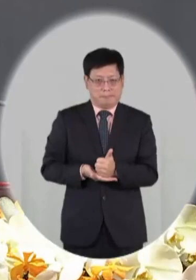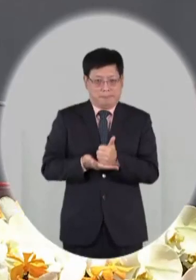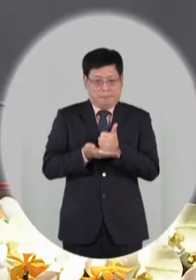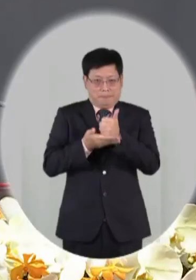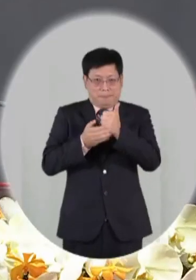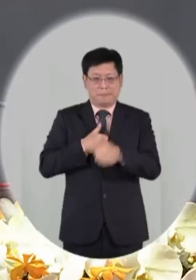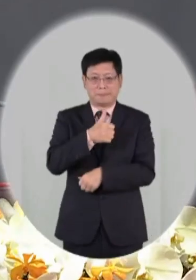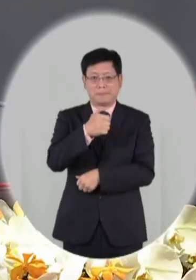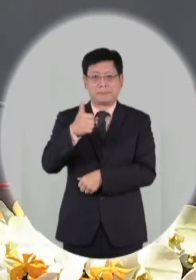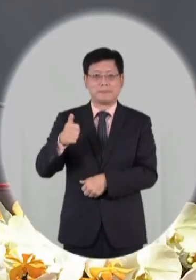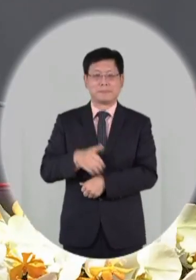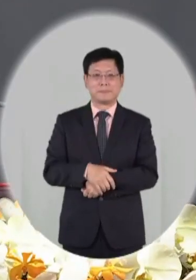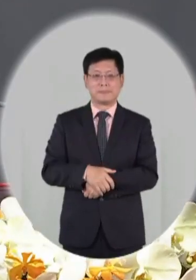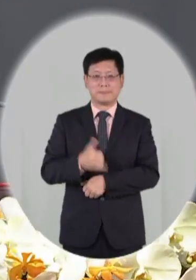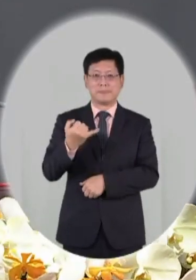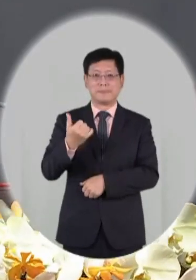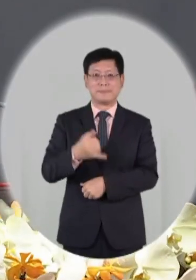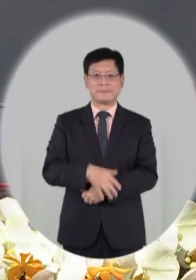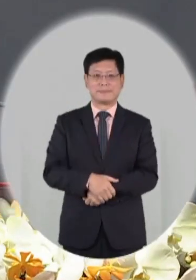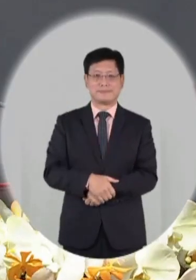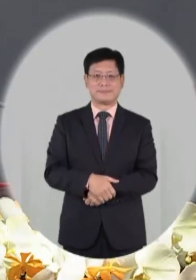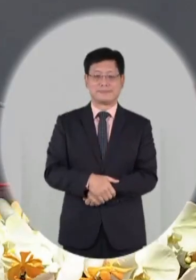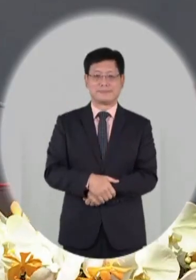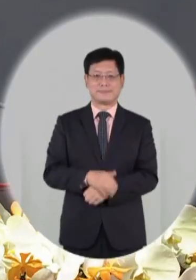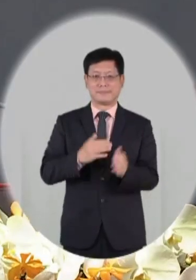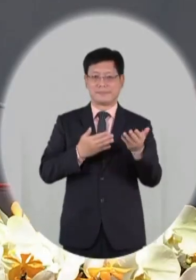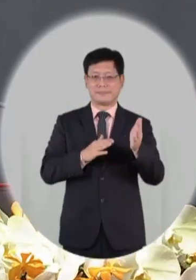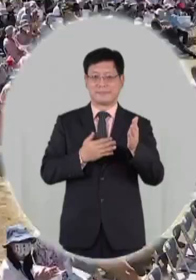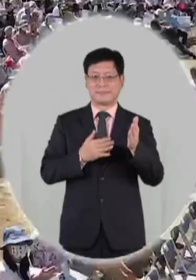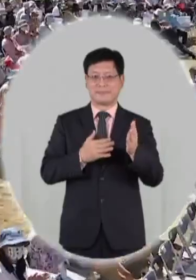挚的感谢，这样好不好？